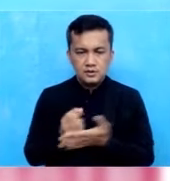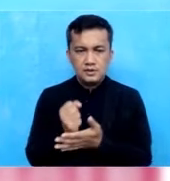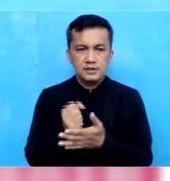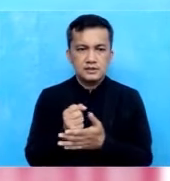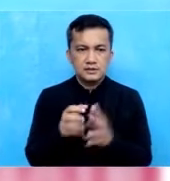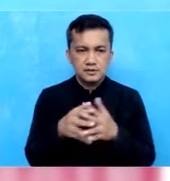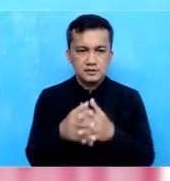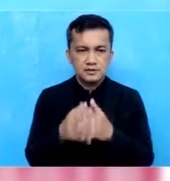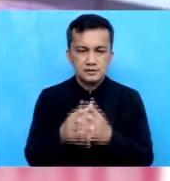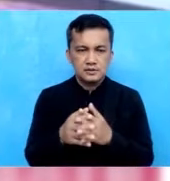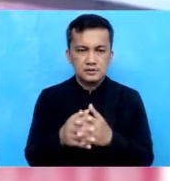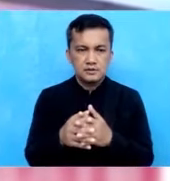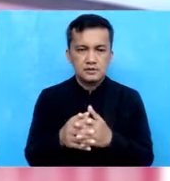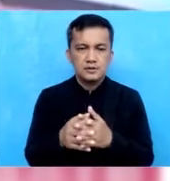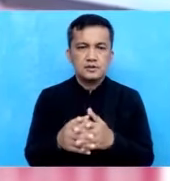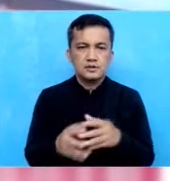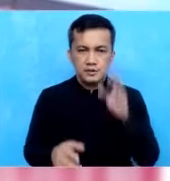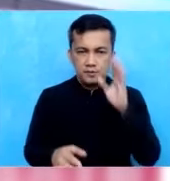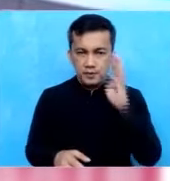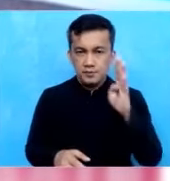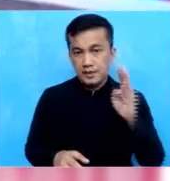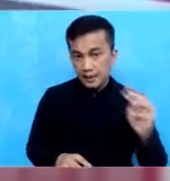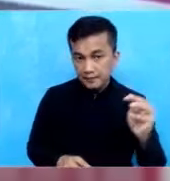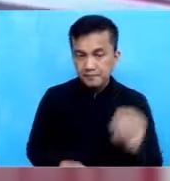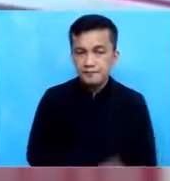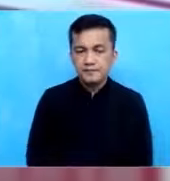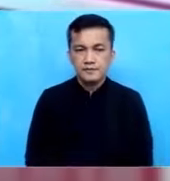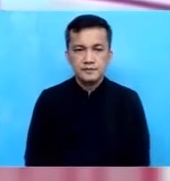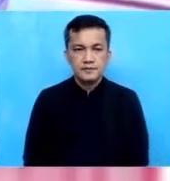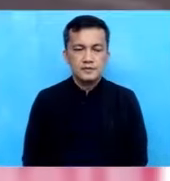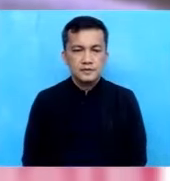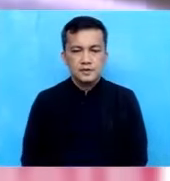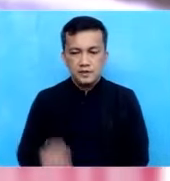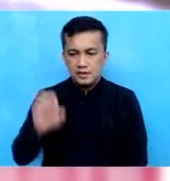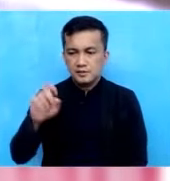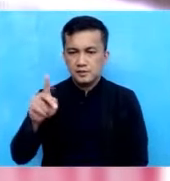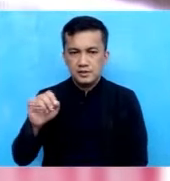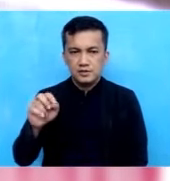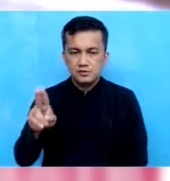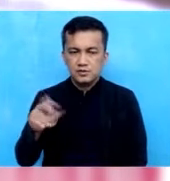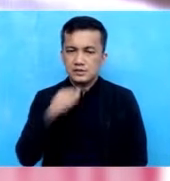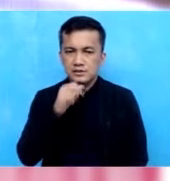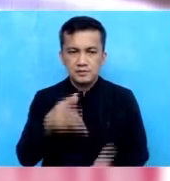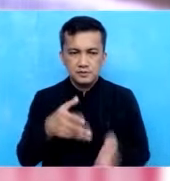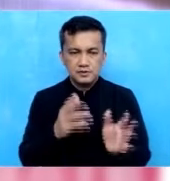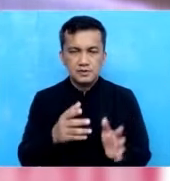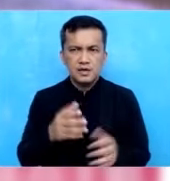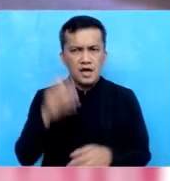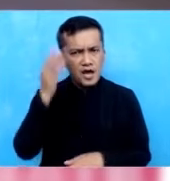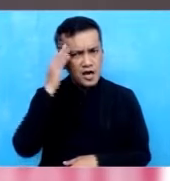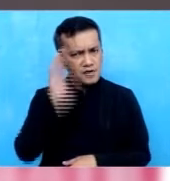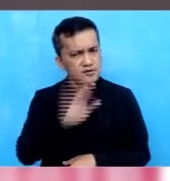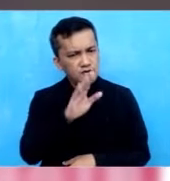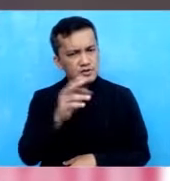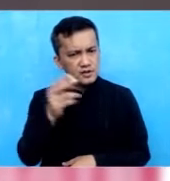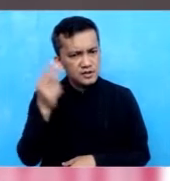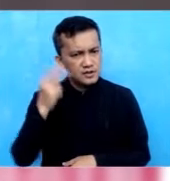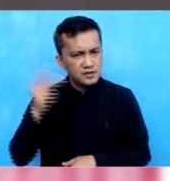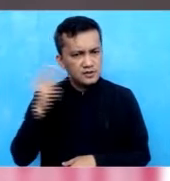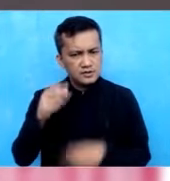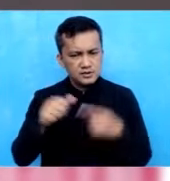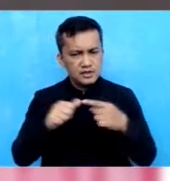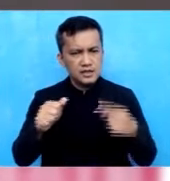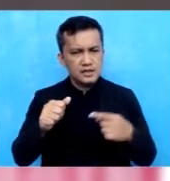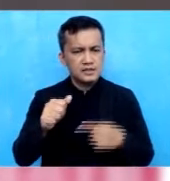Ferdinand Marcos Jr. Hindi rin yan pinalampas ni Espiritu. I know your history. You were anti-Marcos